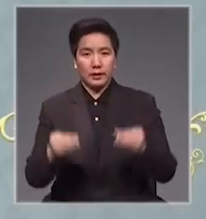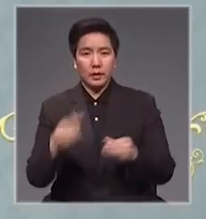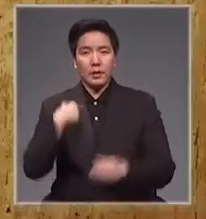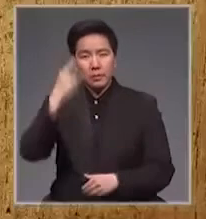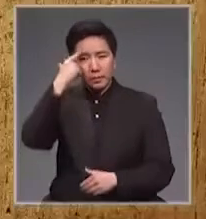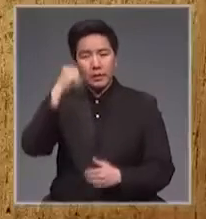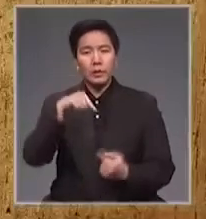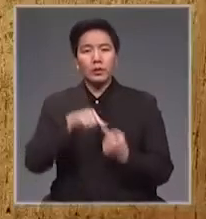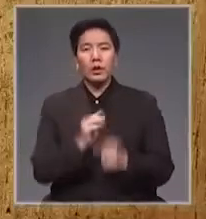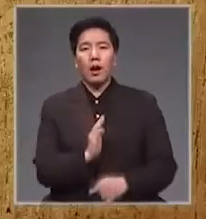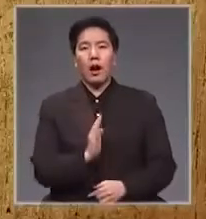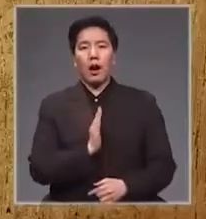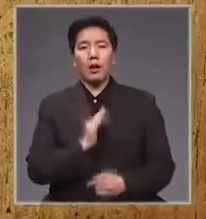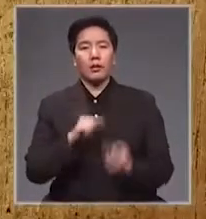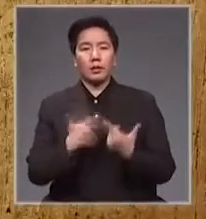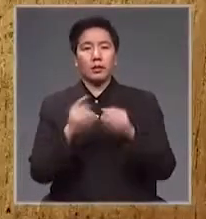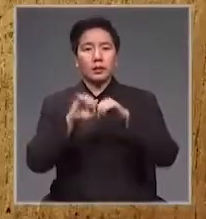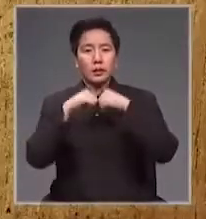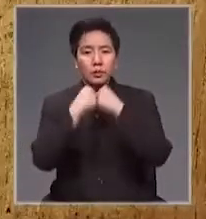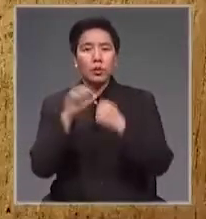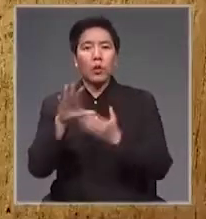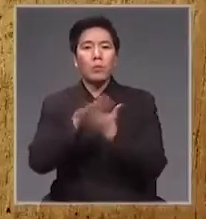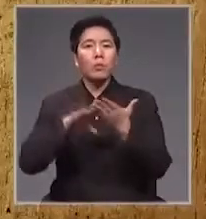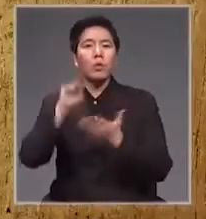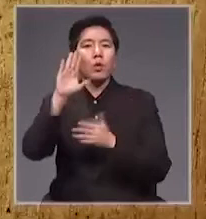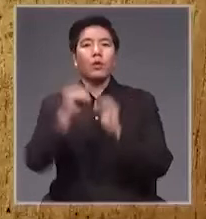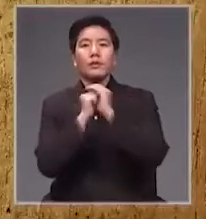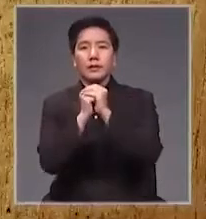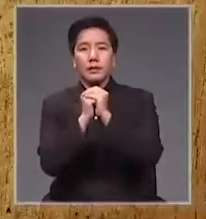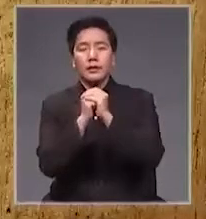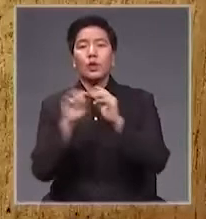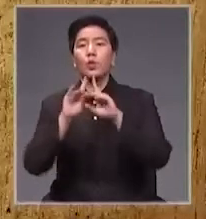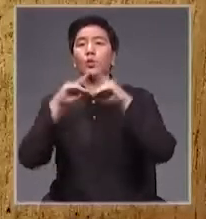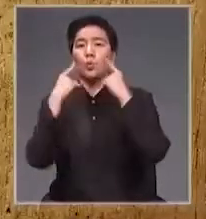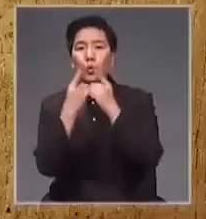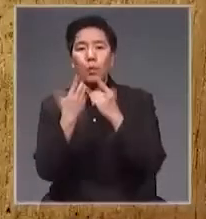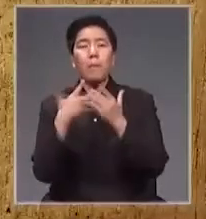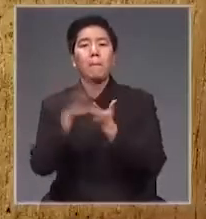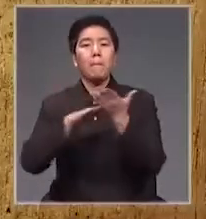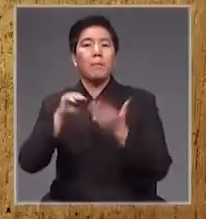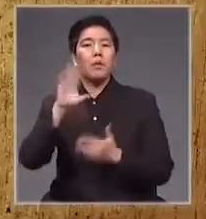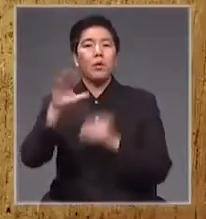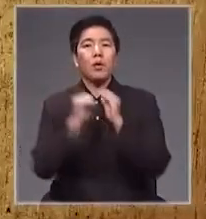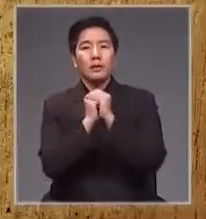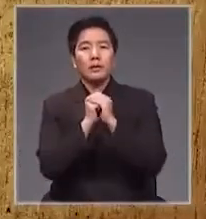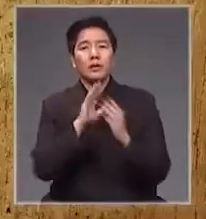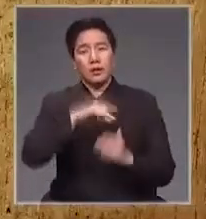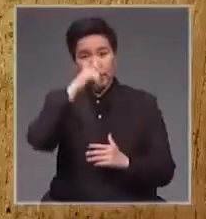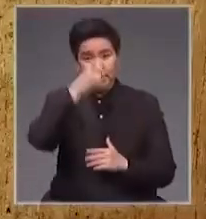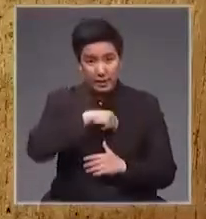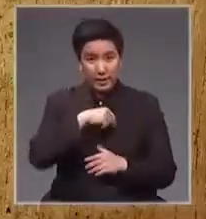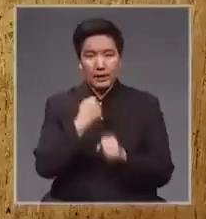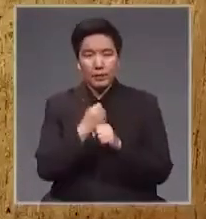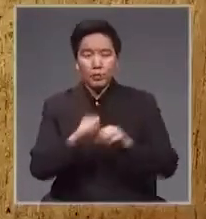ายกลางนะครับซึ่งเรียบเรียงโดยสมาคมศิษย์เก่ามหาวิทยาลัยประเทศจีนและชมรมศิษย์เก่ามหาวิทยาลัยเสียเหมินนะครับในประเทศไทยที่มุ่ง